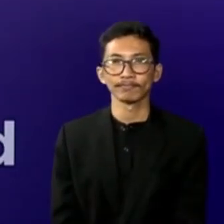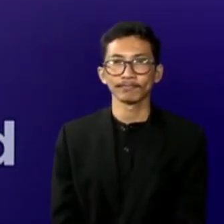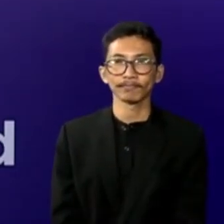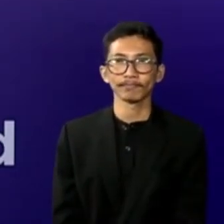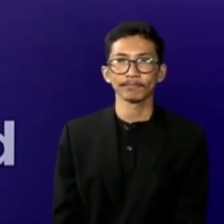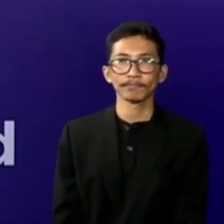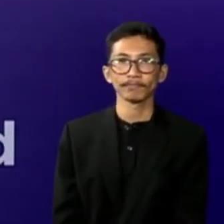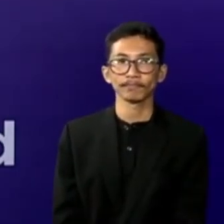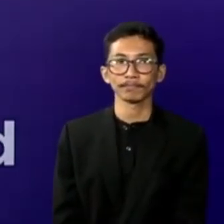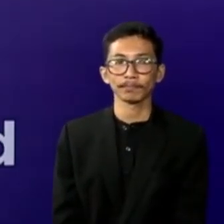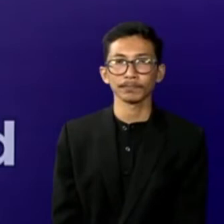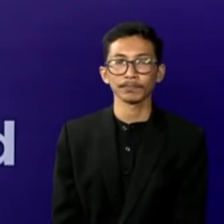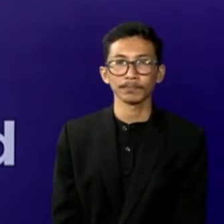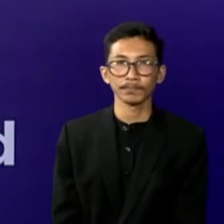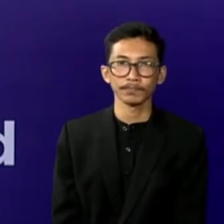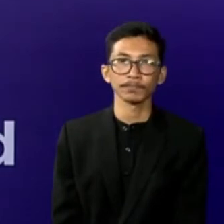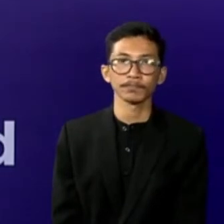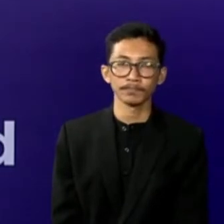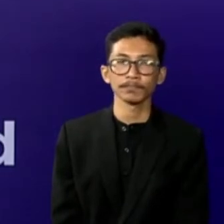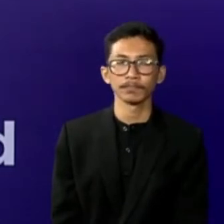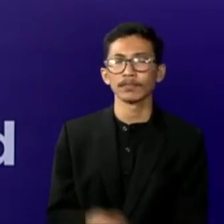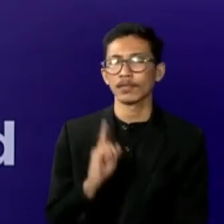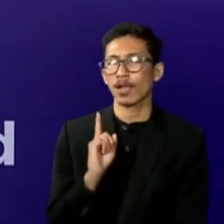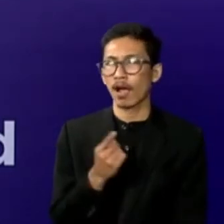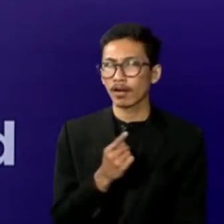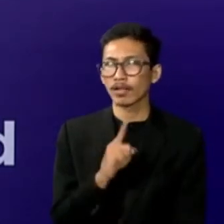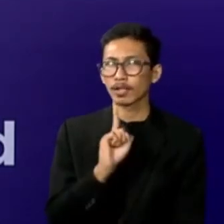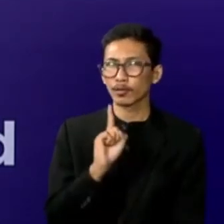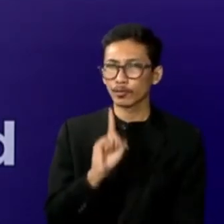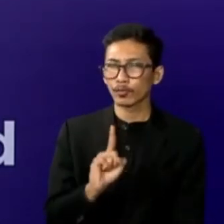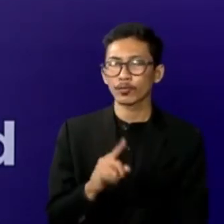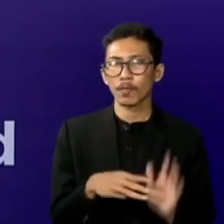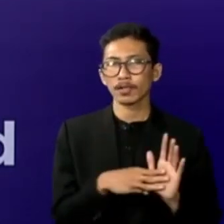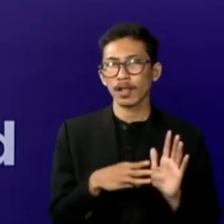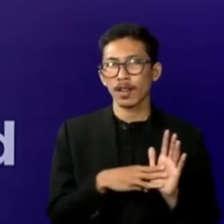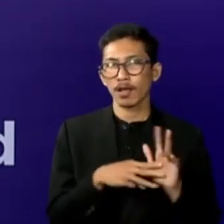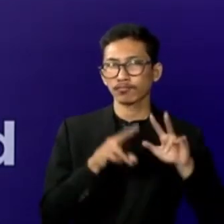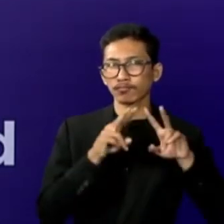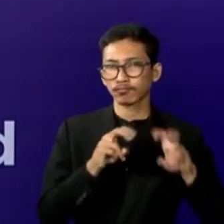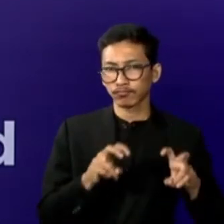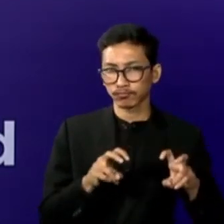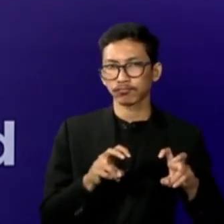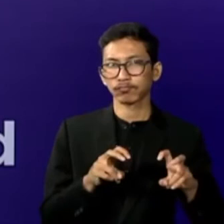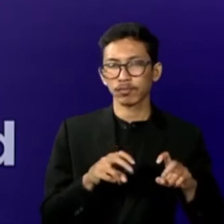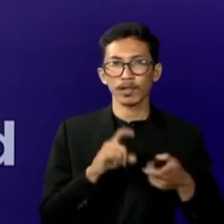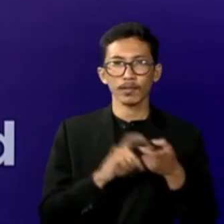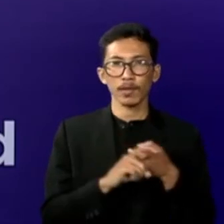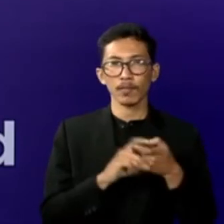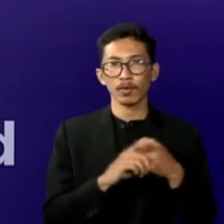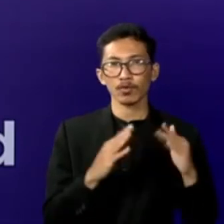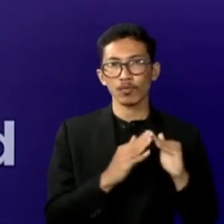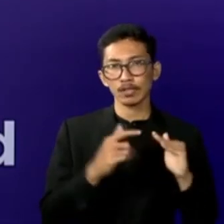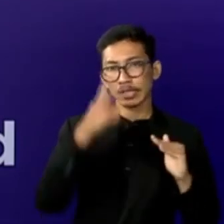aa ada satu hal yang mungkin sekarang juga menjadi penelitian bahwa ada add teman teman di rumah sakit